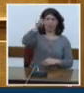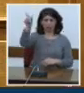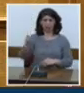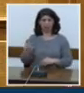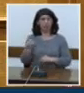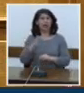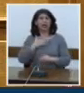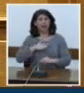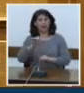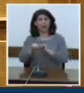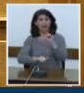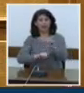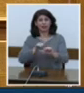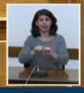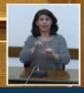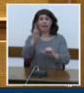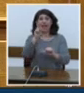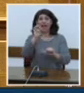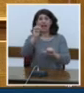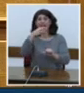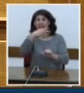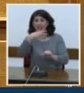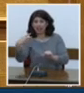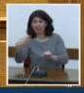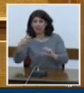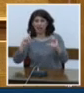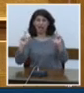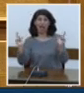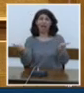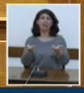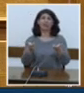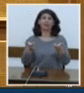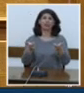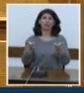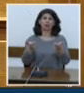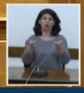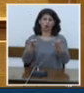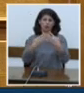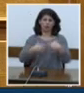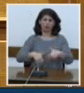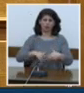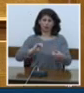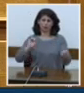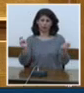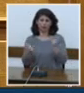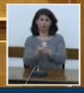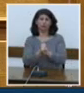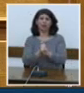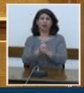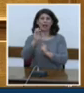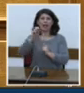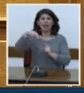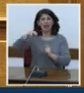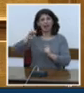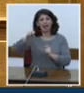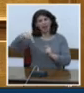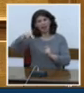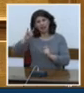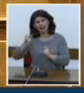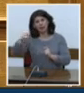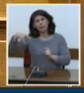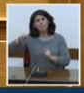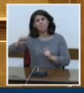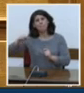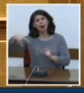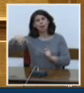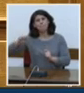αίθουσα Ρεξ του Εθνικού σε αίθουσα Ελένη Παπαδάκη, με το όνομα της μεγάλης ηθοποιού που